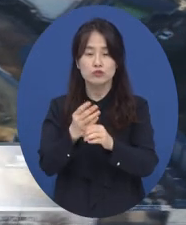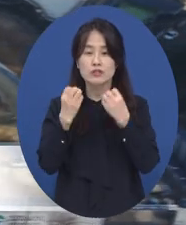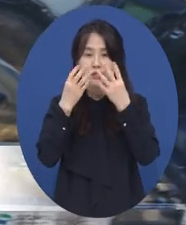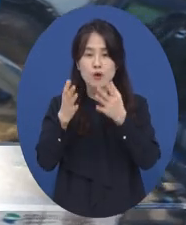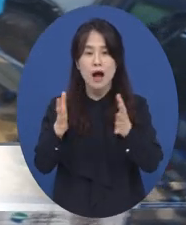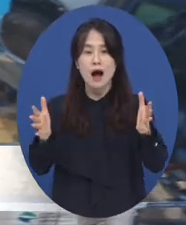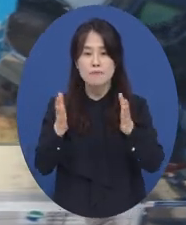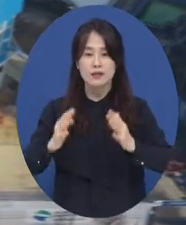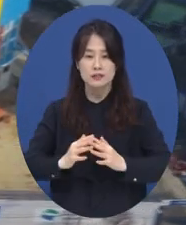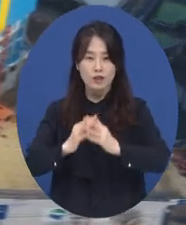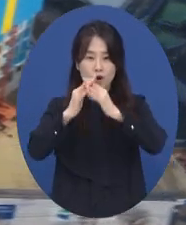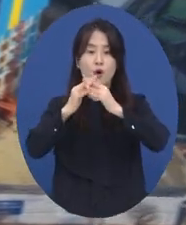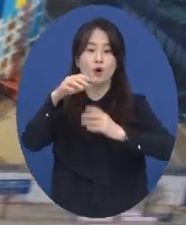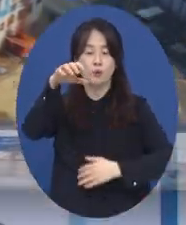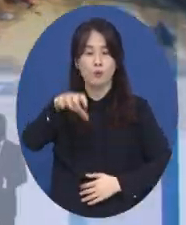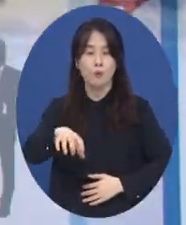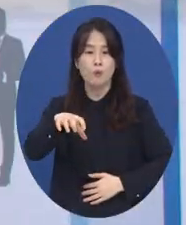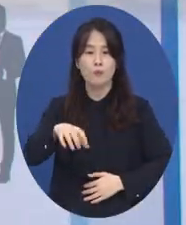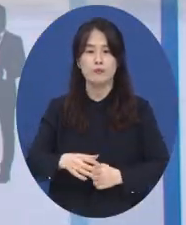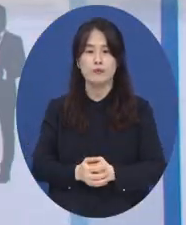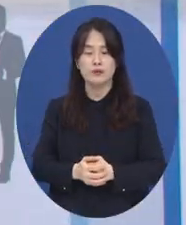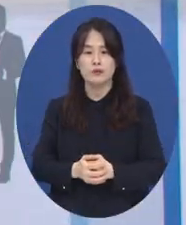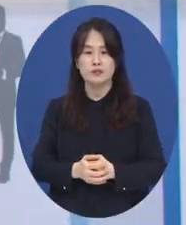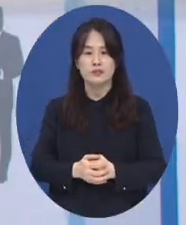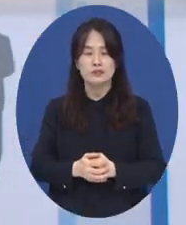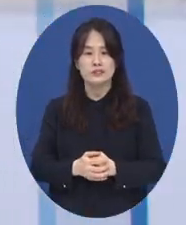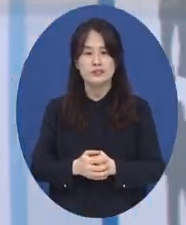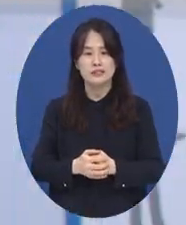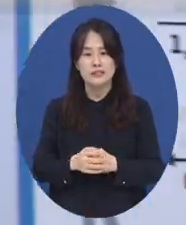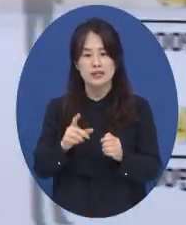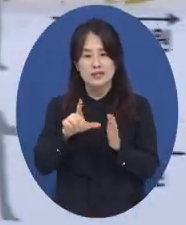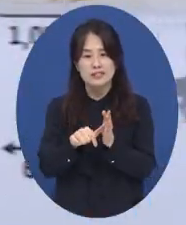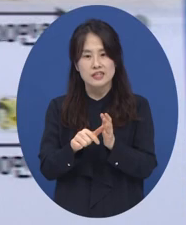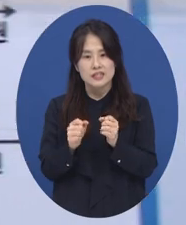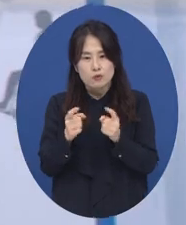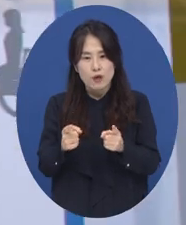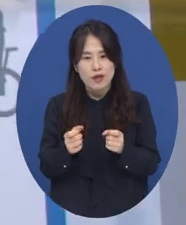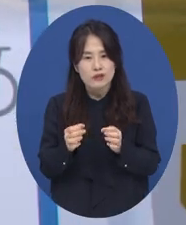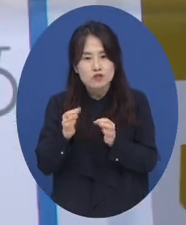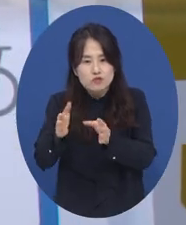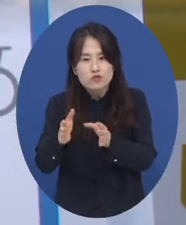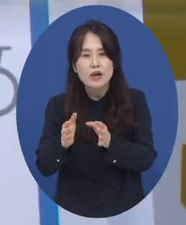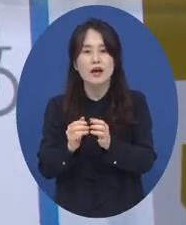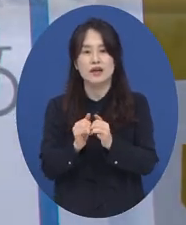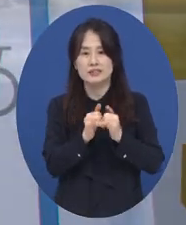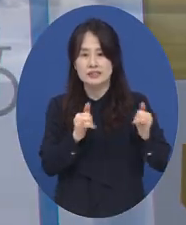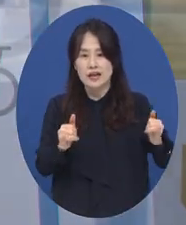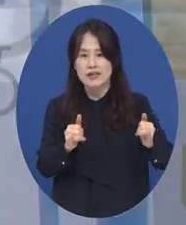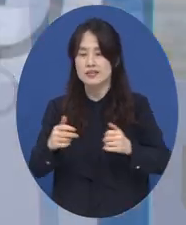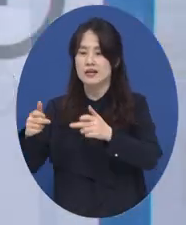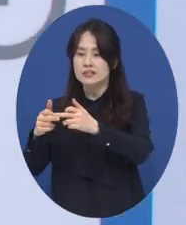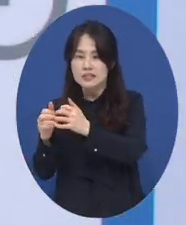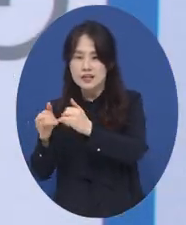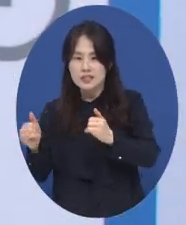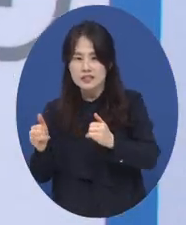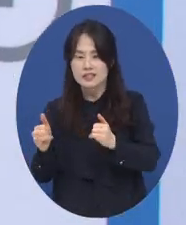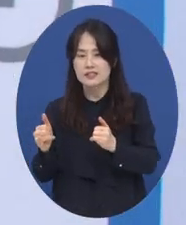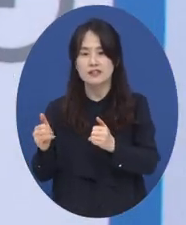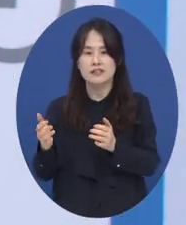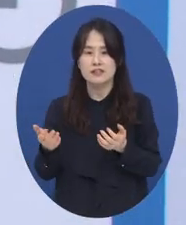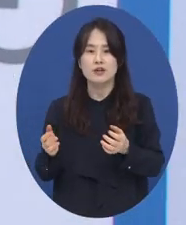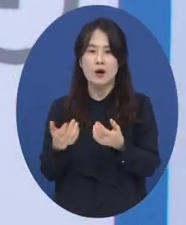아파트 건설현장 입니다 부동산 투기에 브로커는 장애인 단체를 끼고 이 아파트의 장애인 특별공급 을